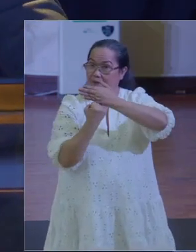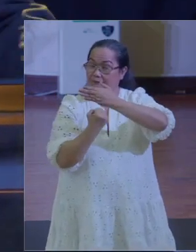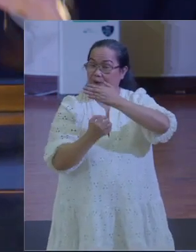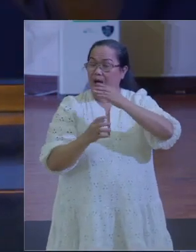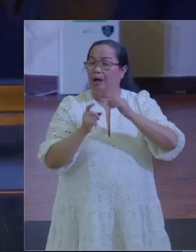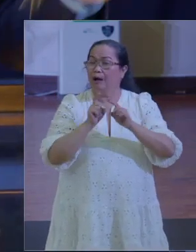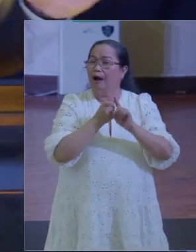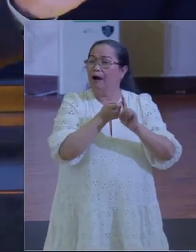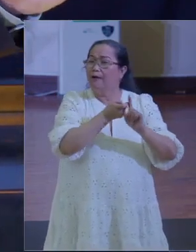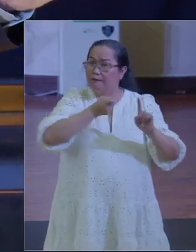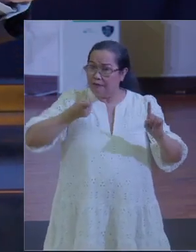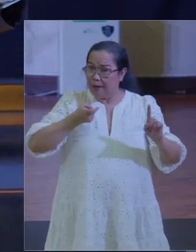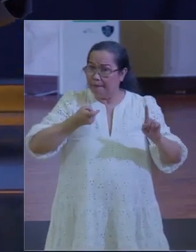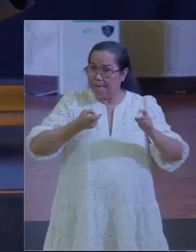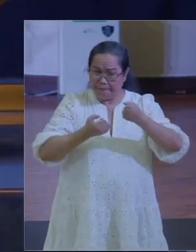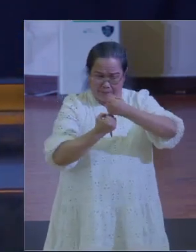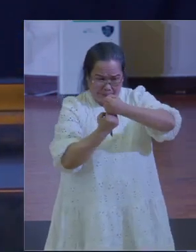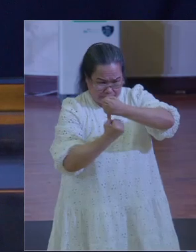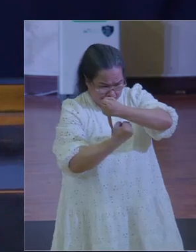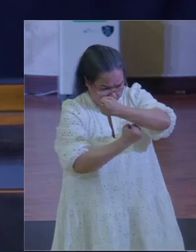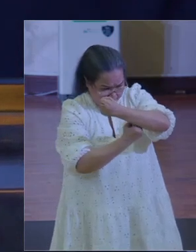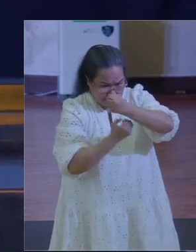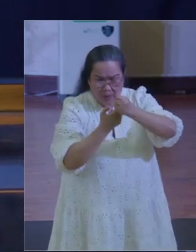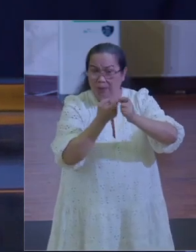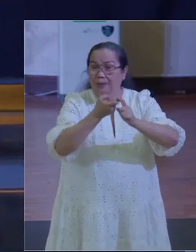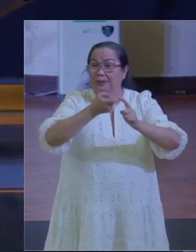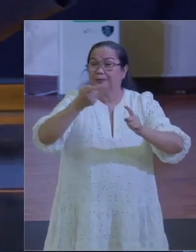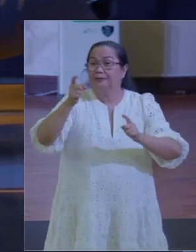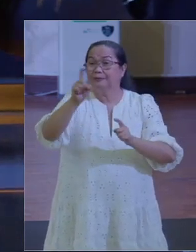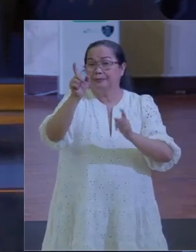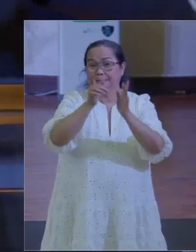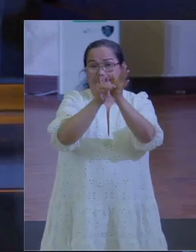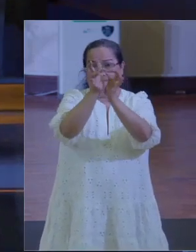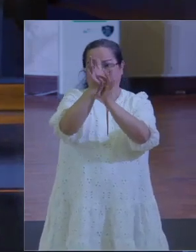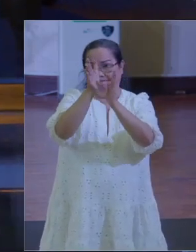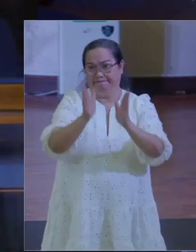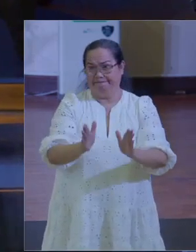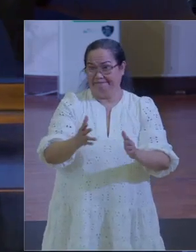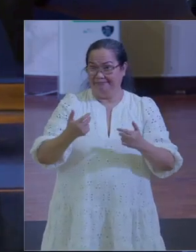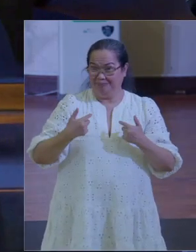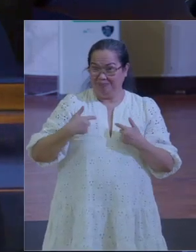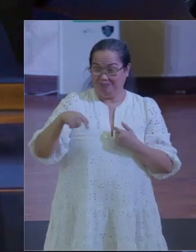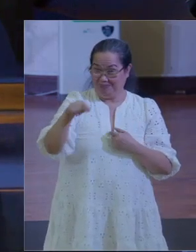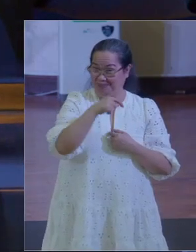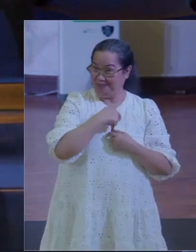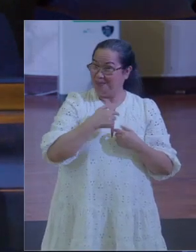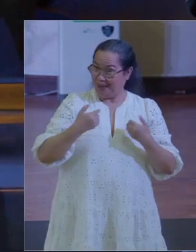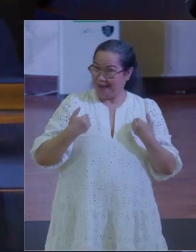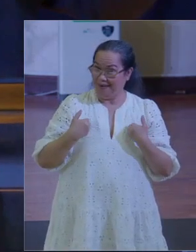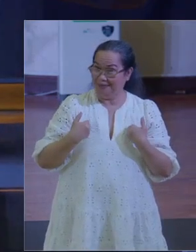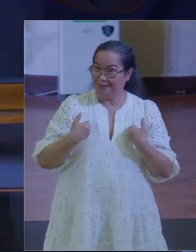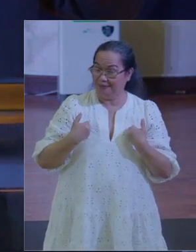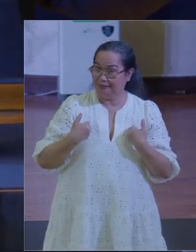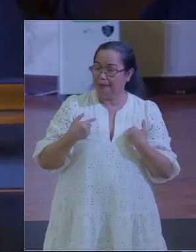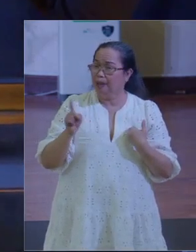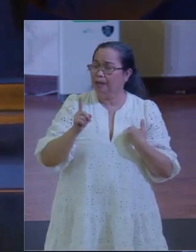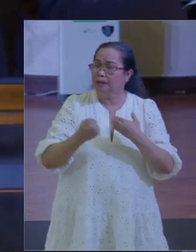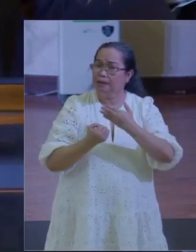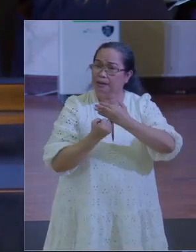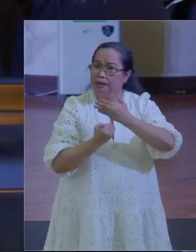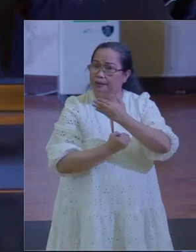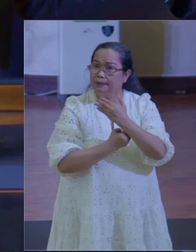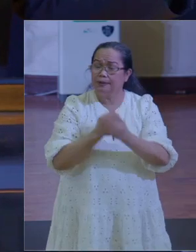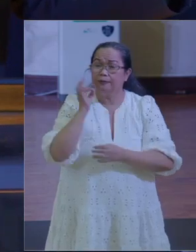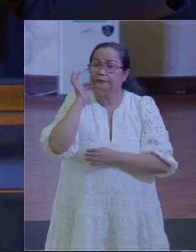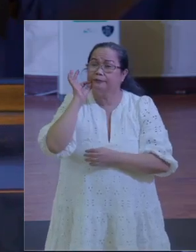na kailangan nating ilagay bilang mga Kristiyano, meron tayong pundasyon. Ang pundasyon natin ay bearing